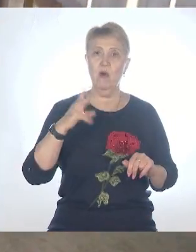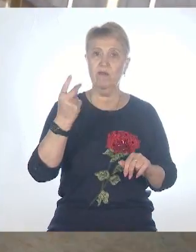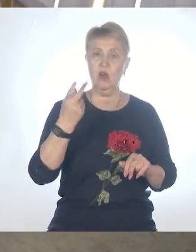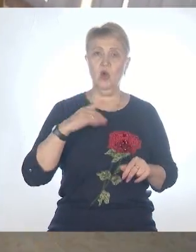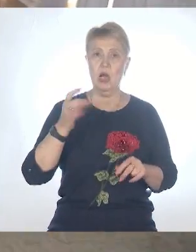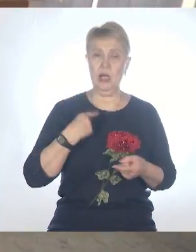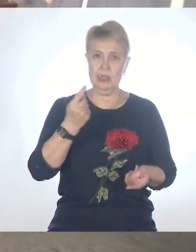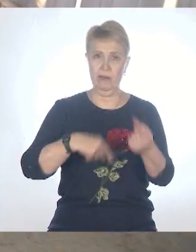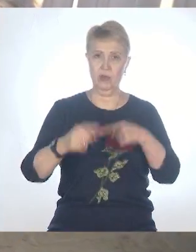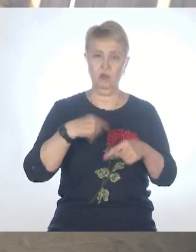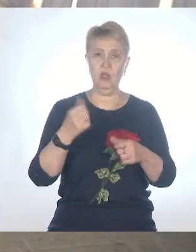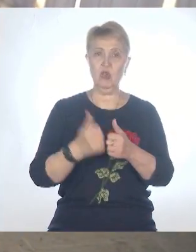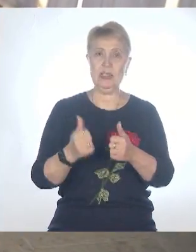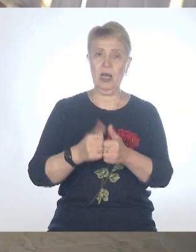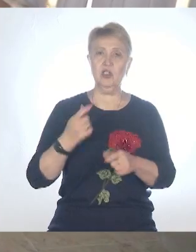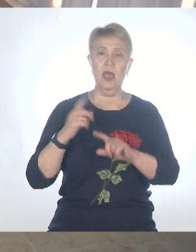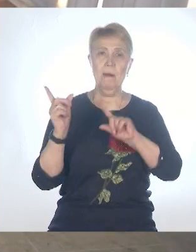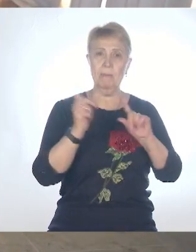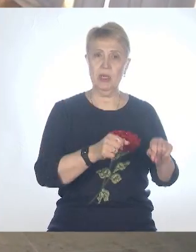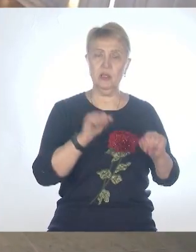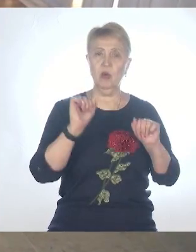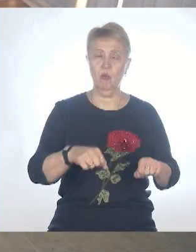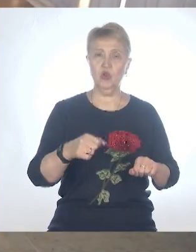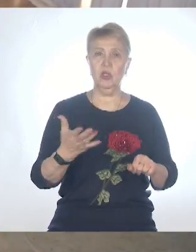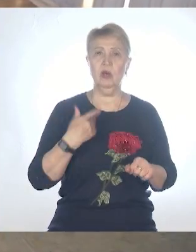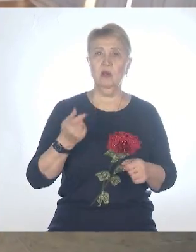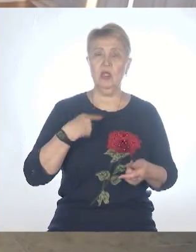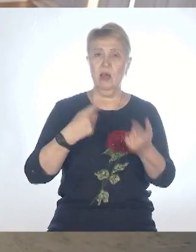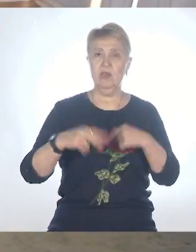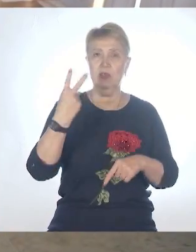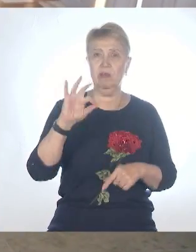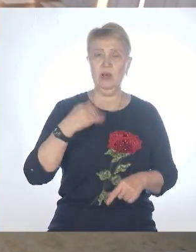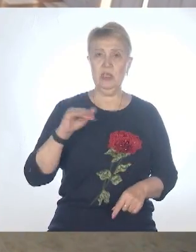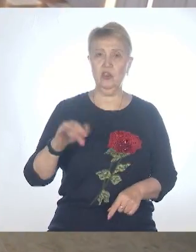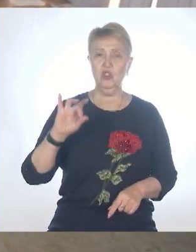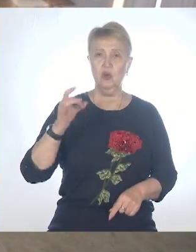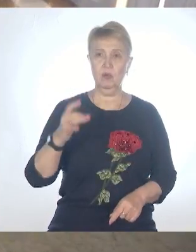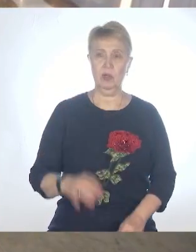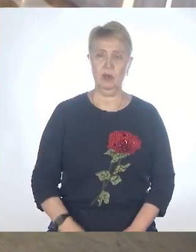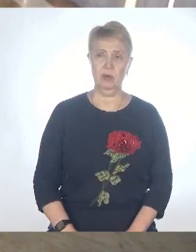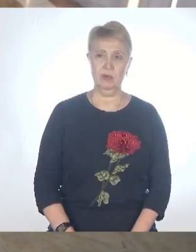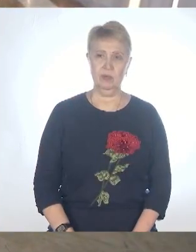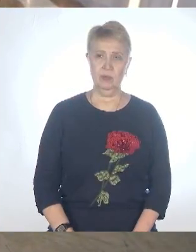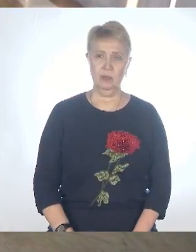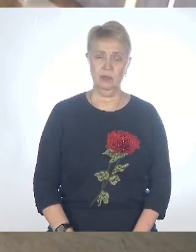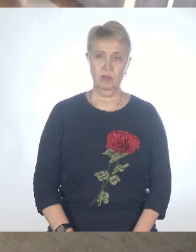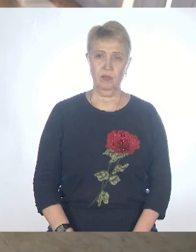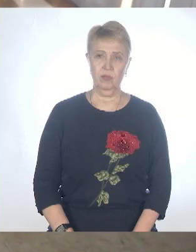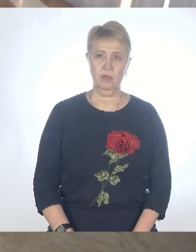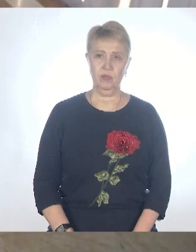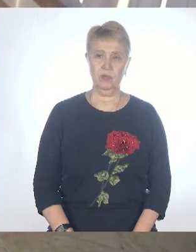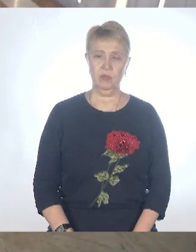Да, вы можете с каждой поездки возвращать до 20 тысяч рублей. А если такие умельцы, которые пытаются раздробить одну поездку? Да, и мы так